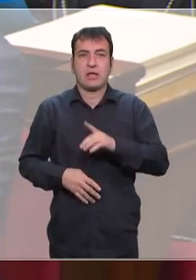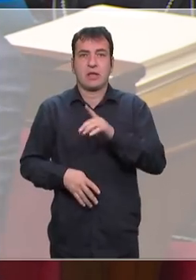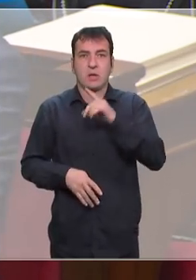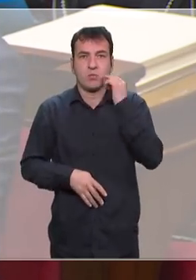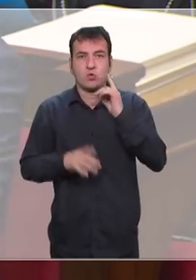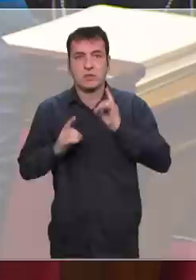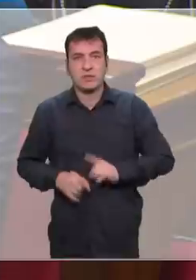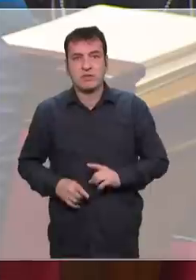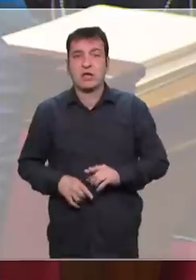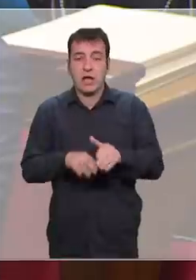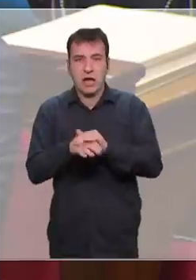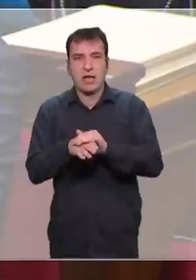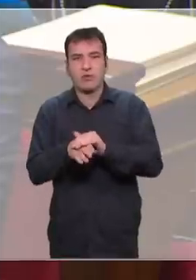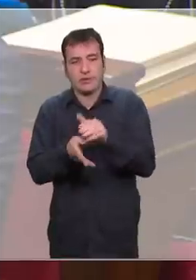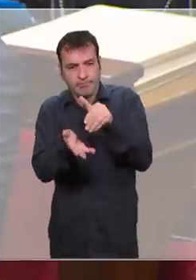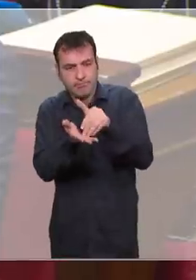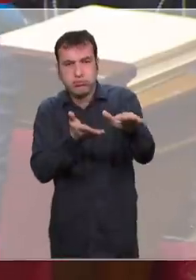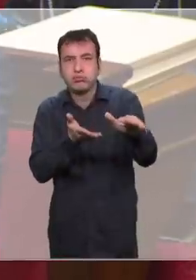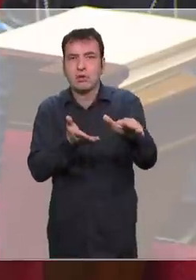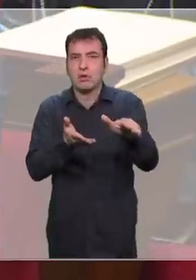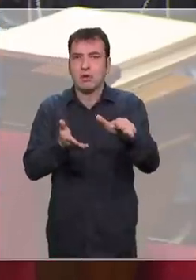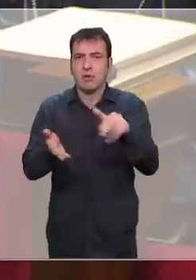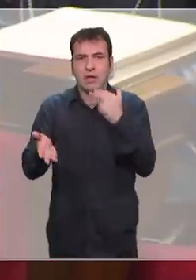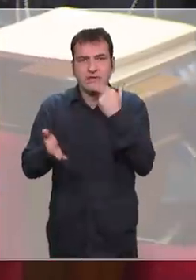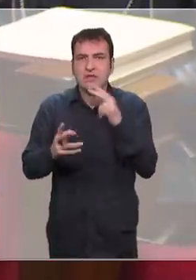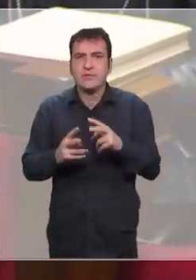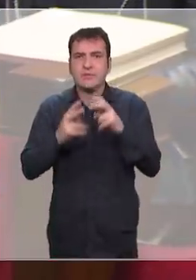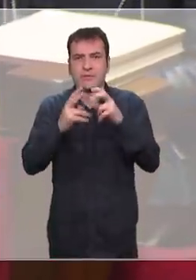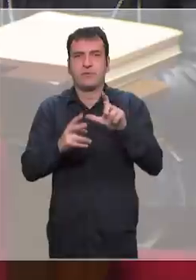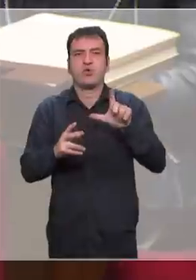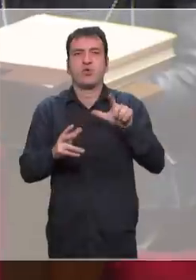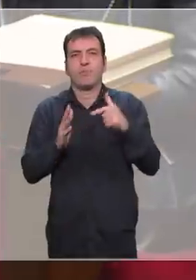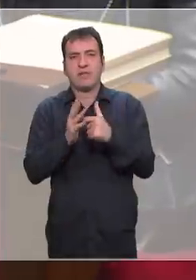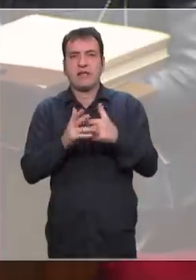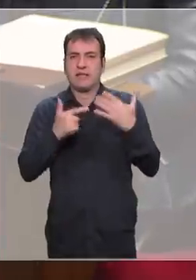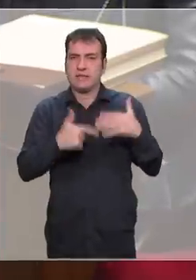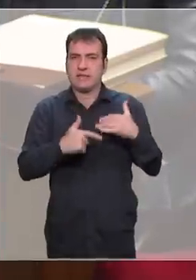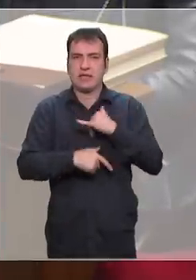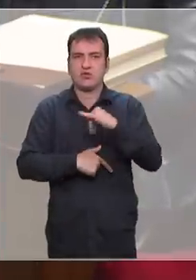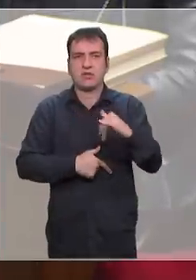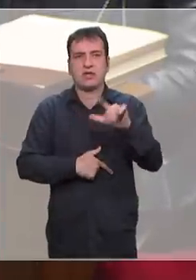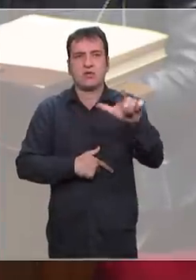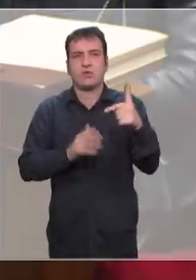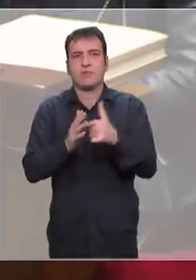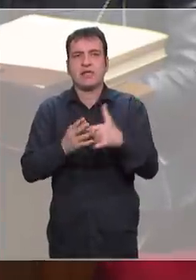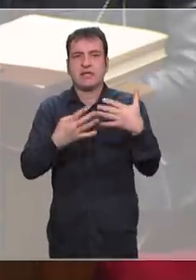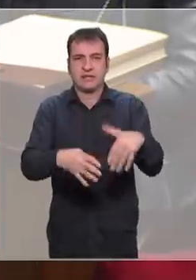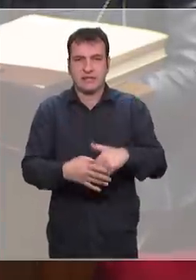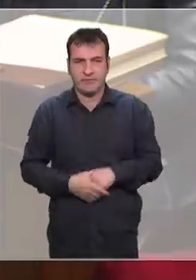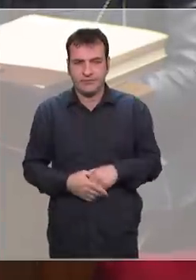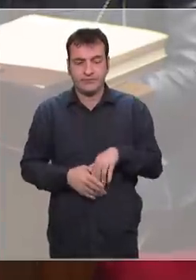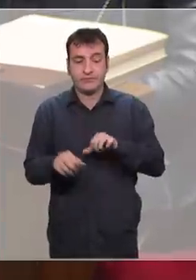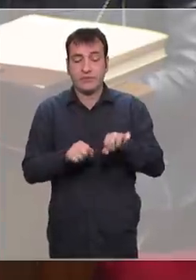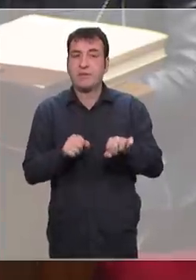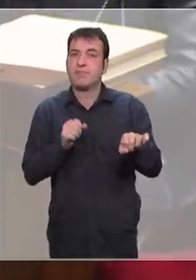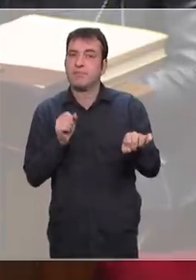d'éloignement a connu une efficacité croissante entre 2017 et 2019. S'il vous plaît, dans l'hémicycle, Madame la Ministre. Cette dynamique a ensuite